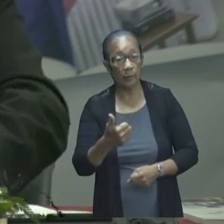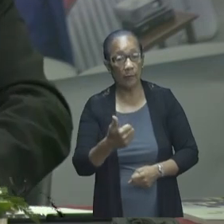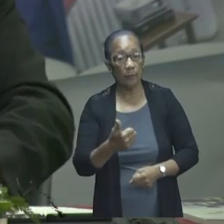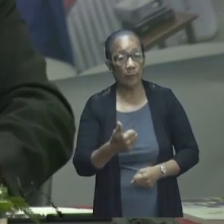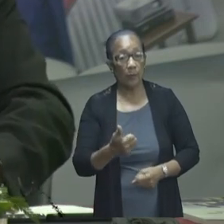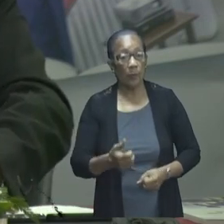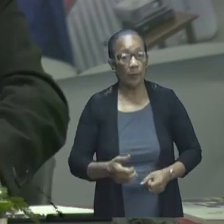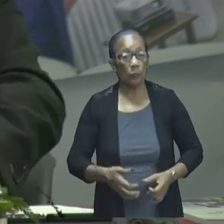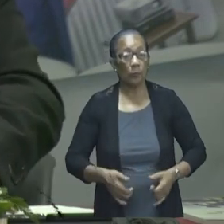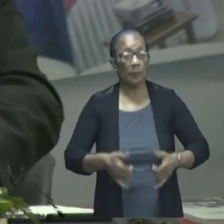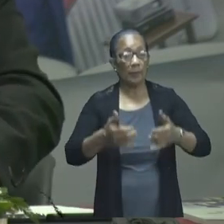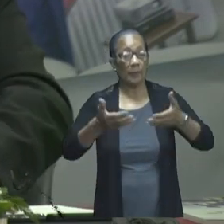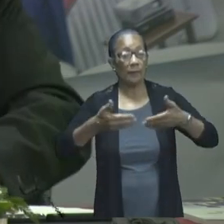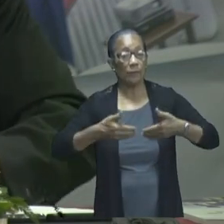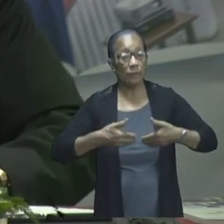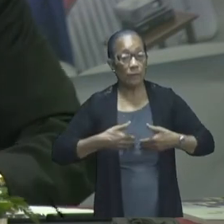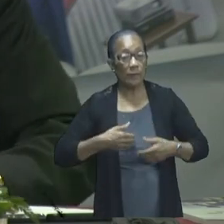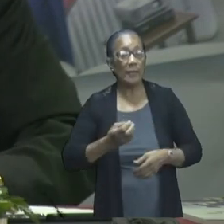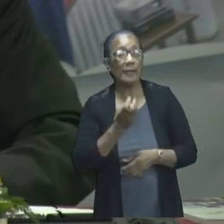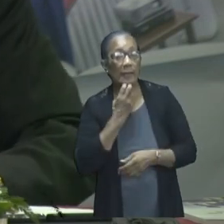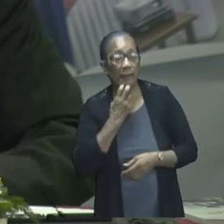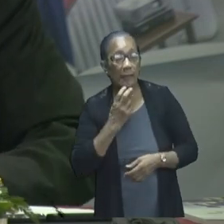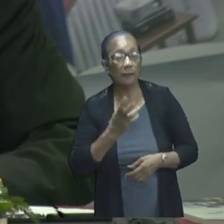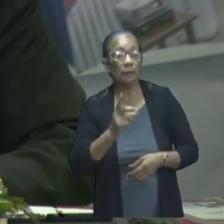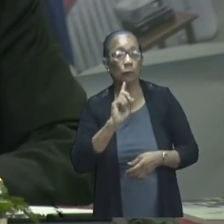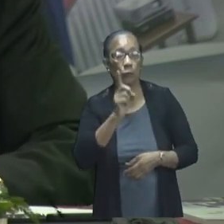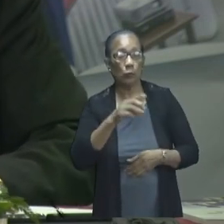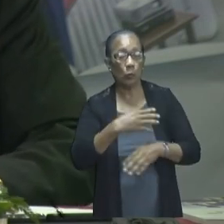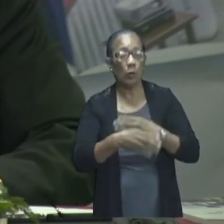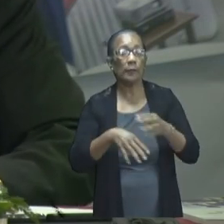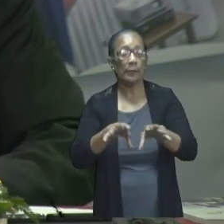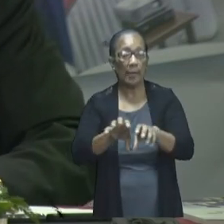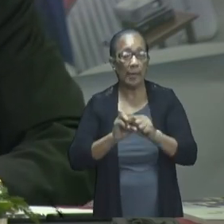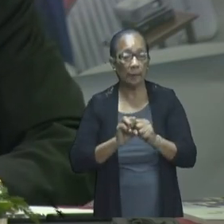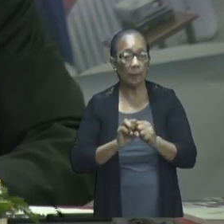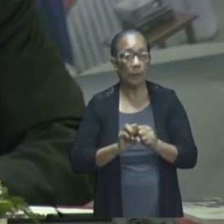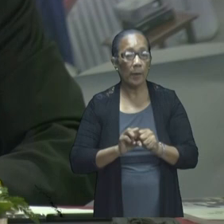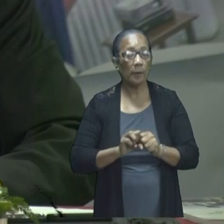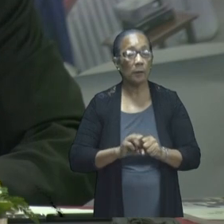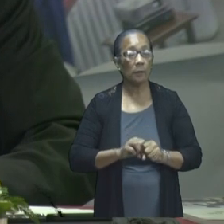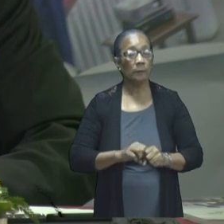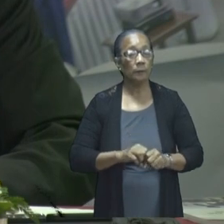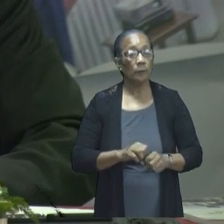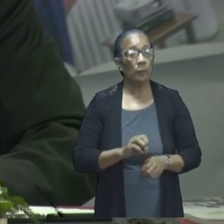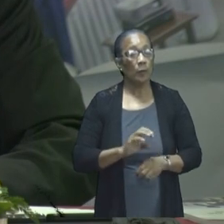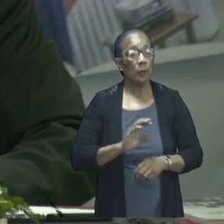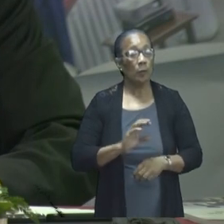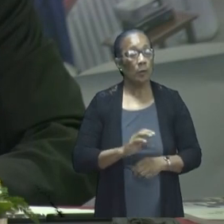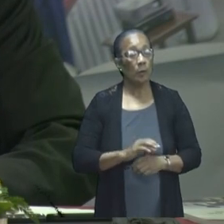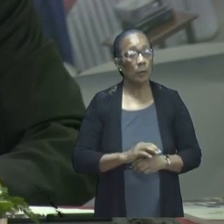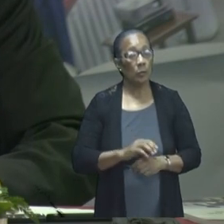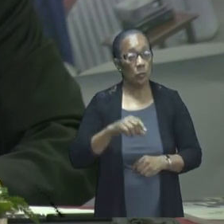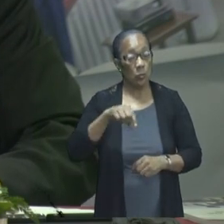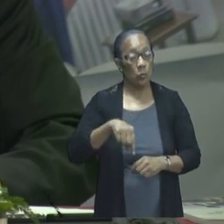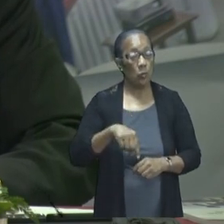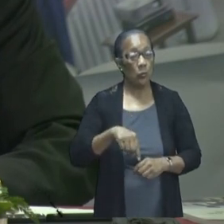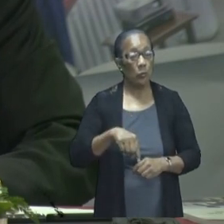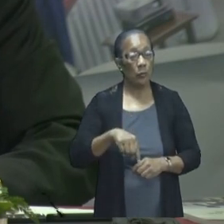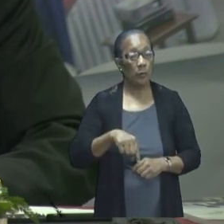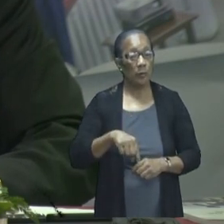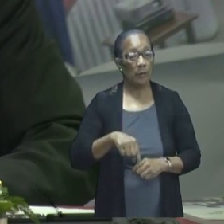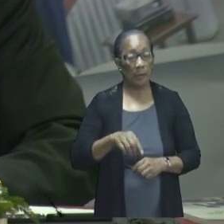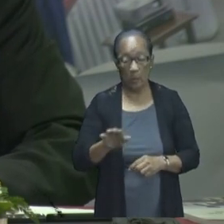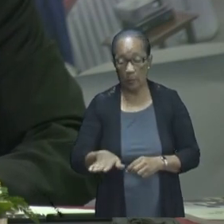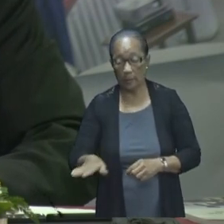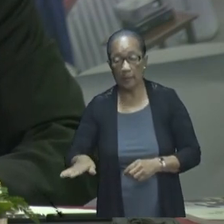klachten en dat wordt goed amper aangepakt dit ene gaan weer naar een ambers instituut uiteindelijk gaan we naar kinderen